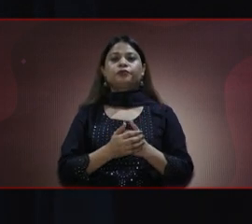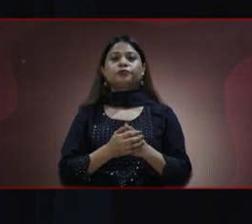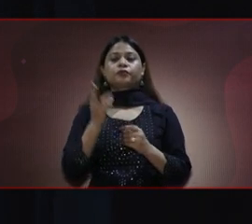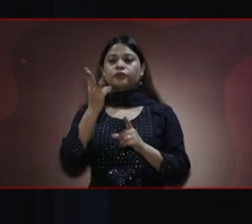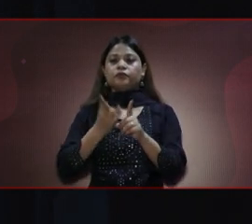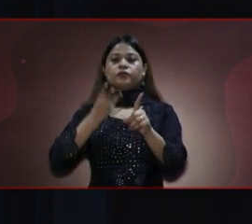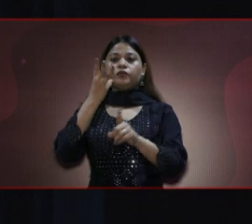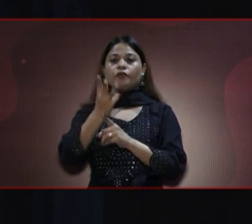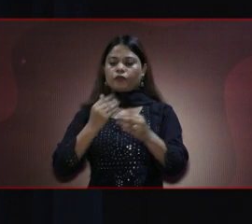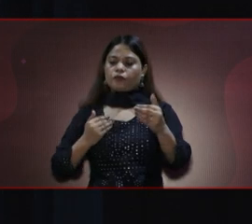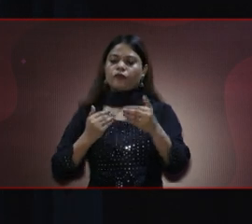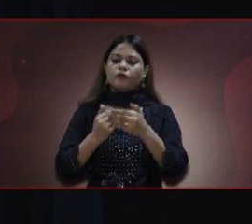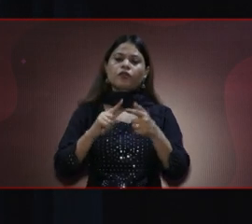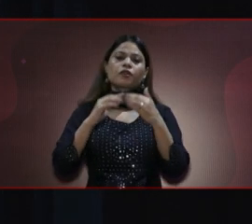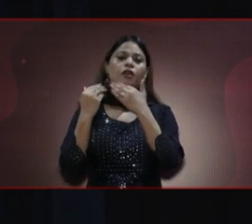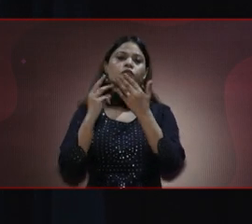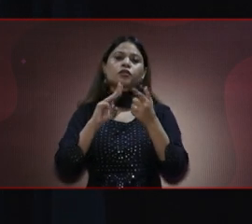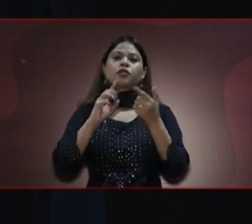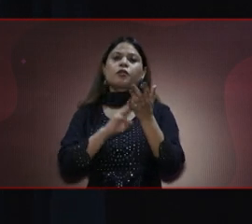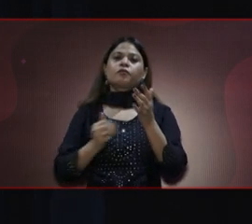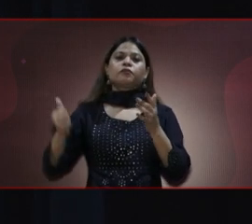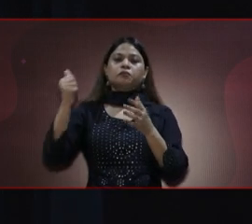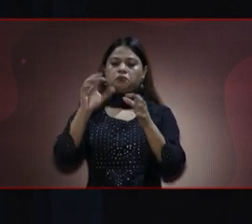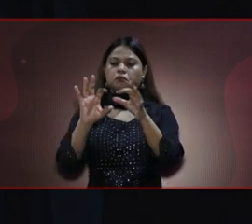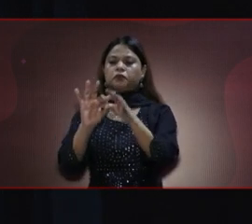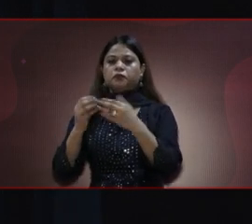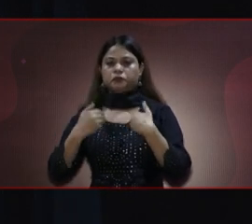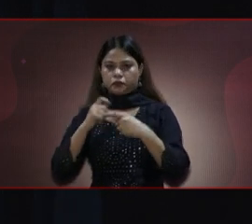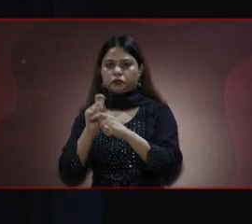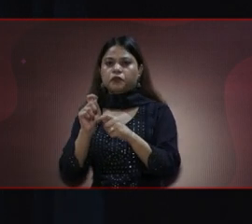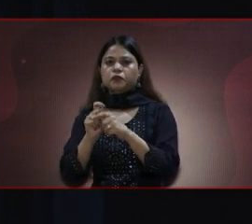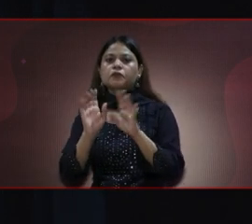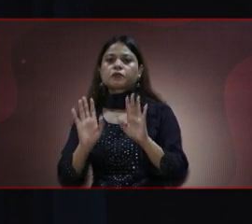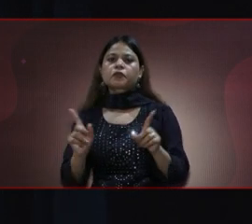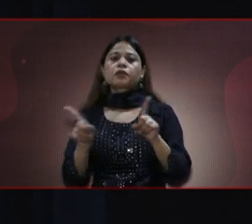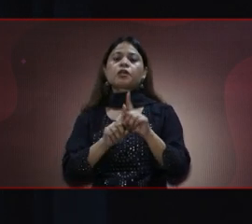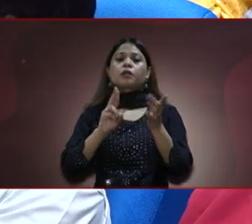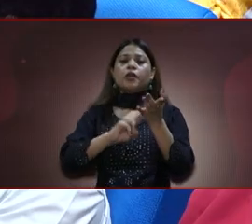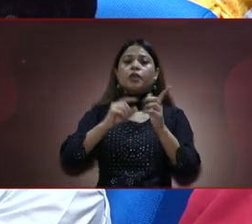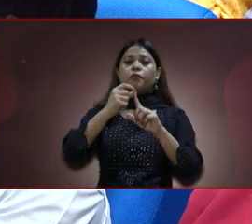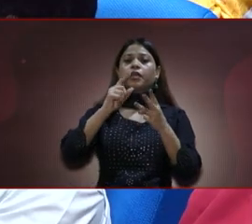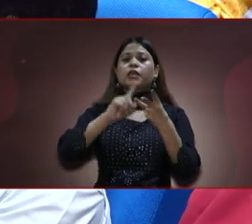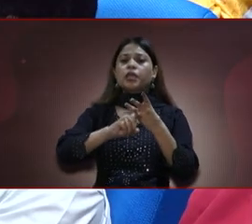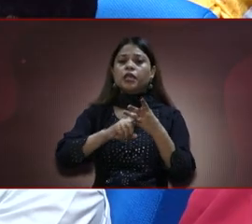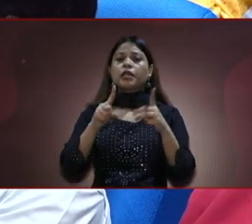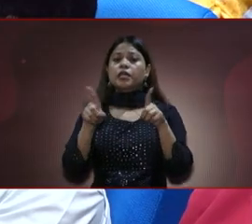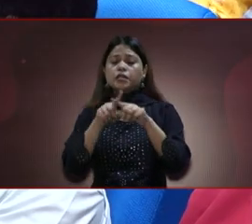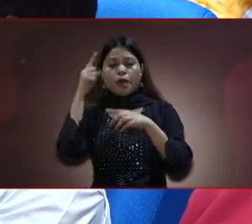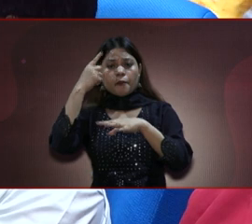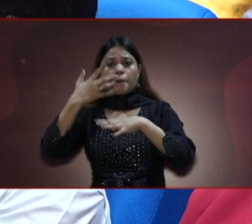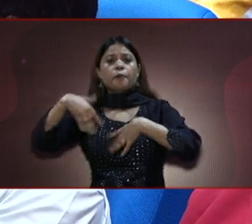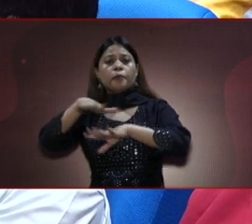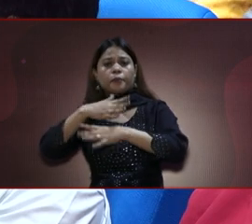3 साल से शिक्षा विभाग से जुड़ा हूँ और हमारी शिक्षा नीति को क्रियान्वयन करते हुए इस